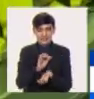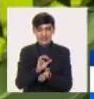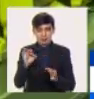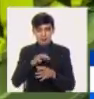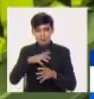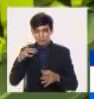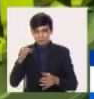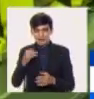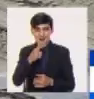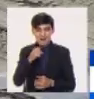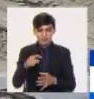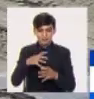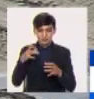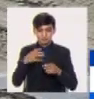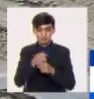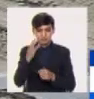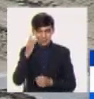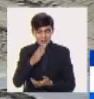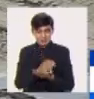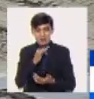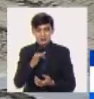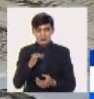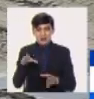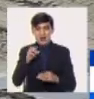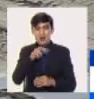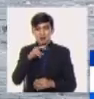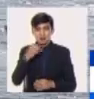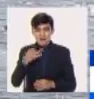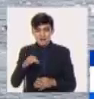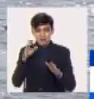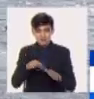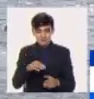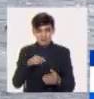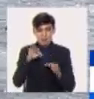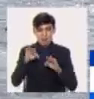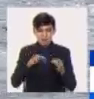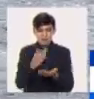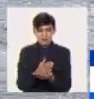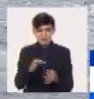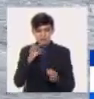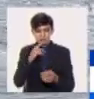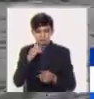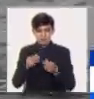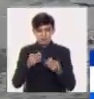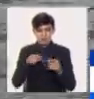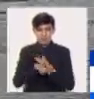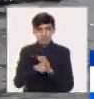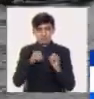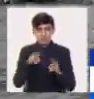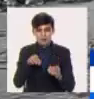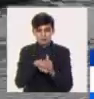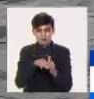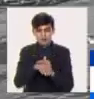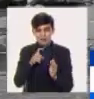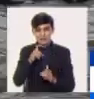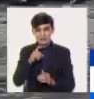и парниковых газов. На горно-обогатительном комплексе «Алтай» действует проект по искусственному орошению хвостохранилища для